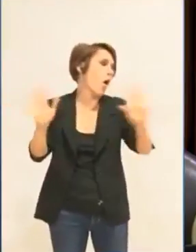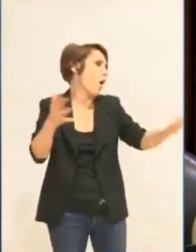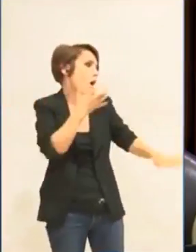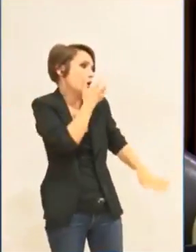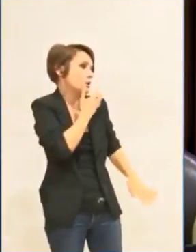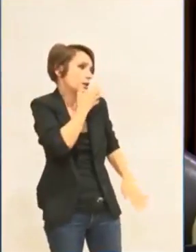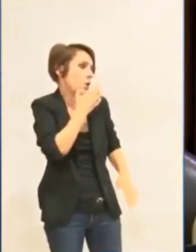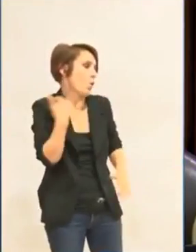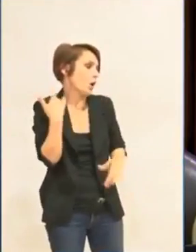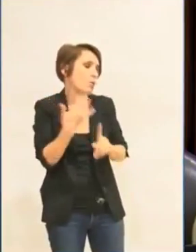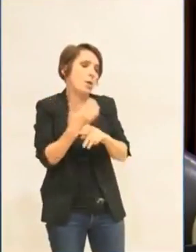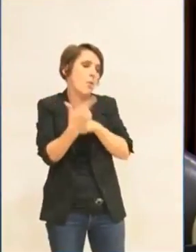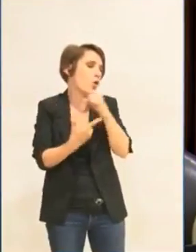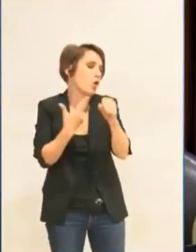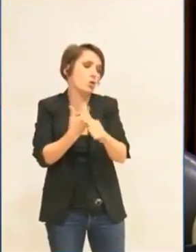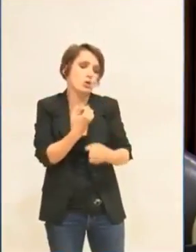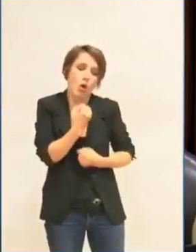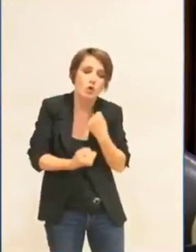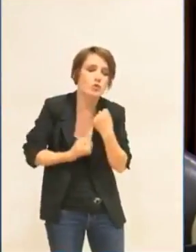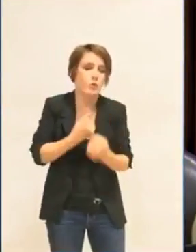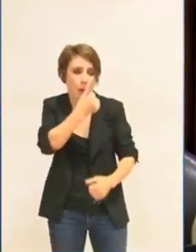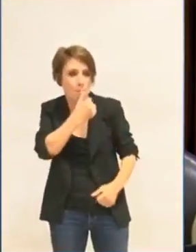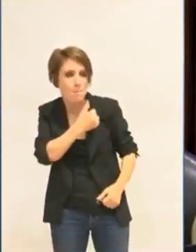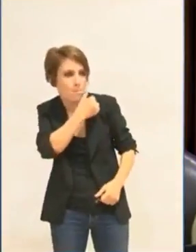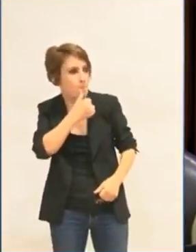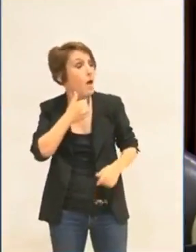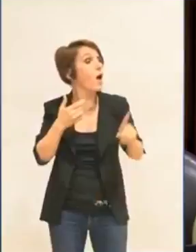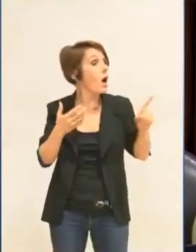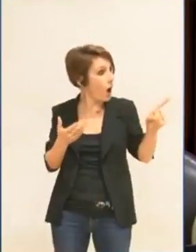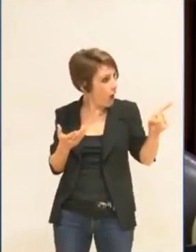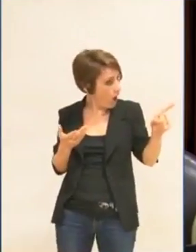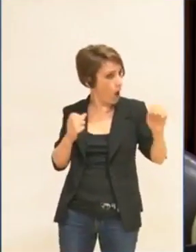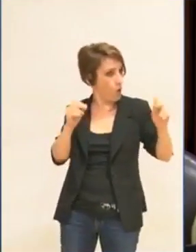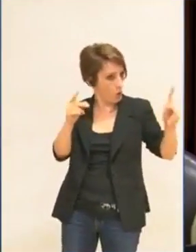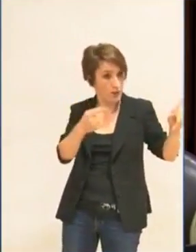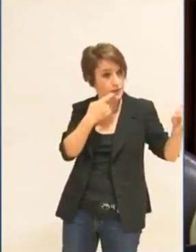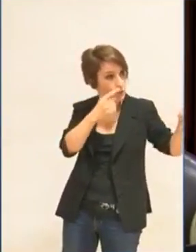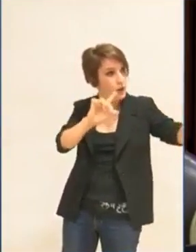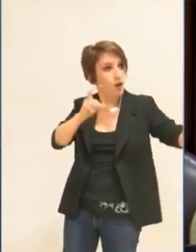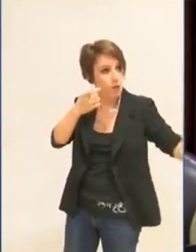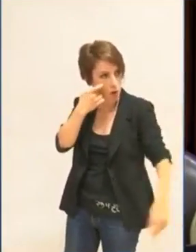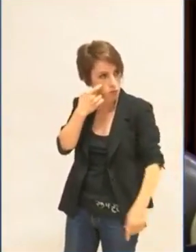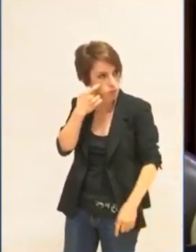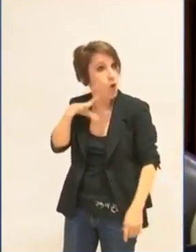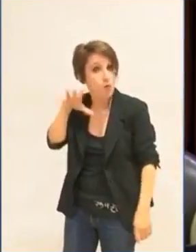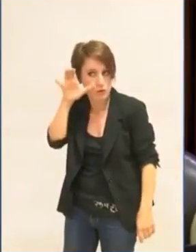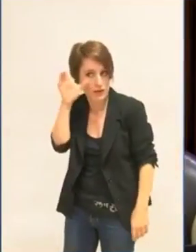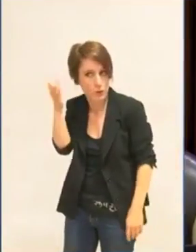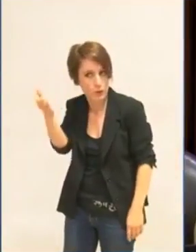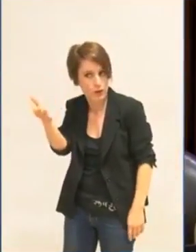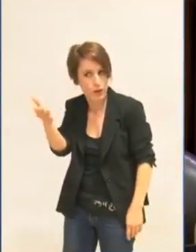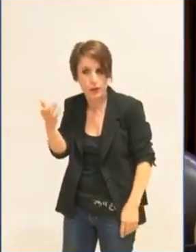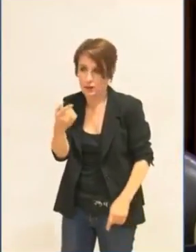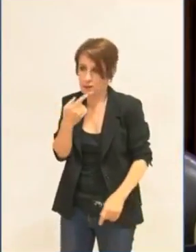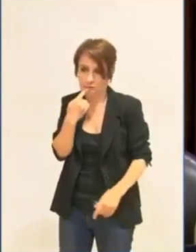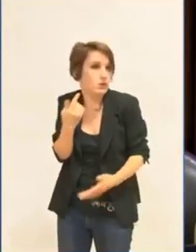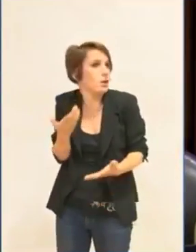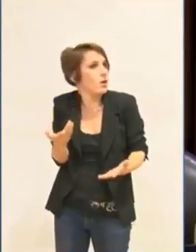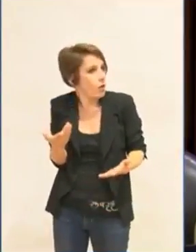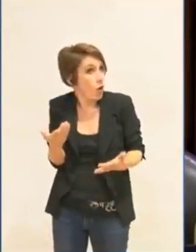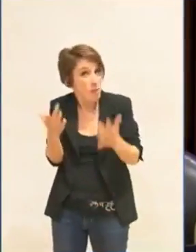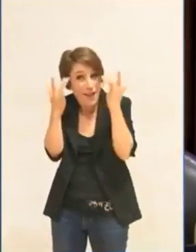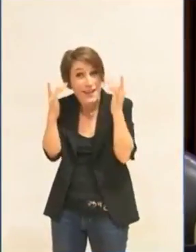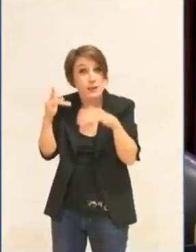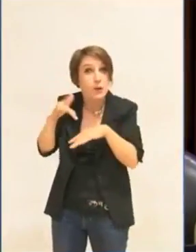tout faire pour éviter les réhabilitations en site occupé. Donc très bien, dont acte, au moins ça prouve que l'expérience permet